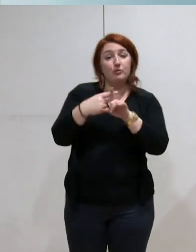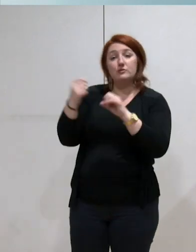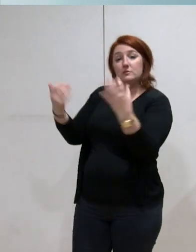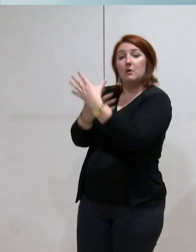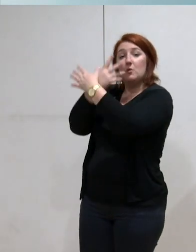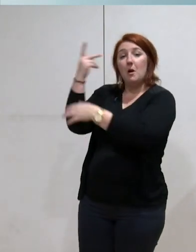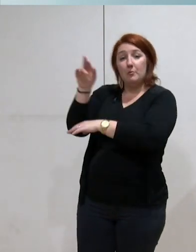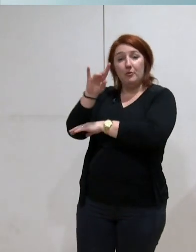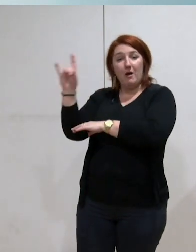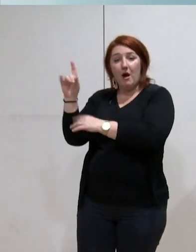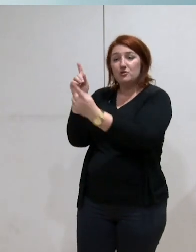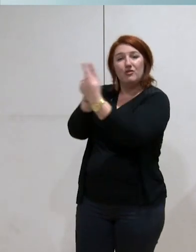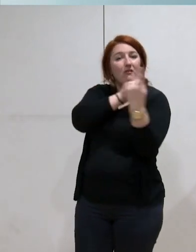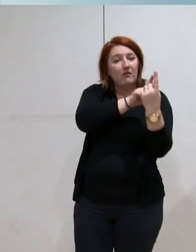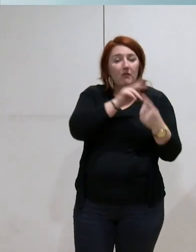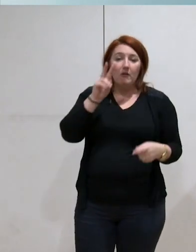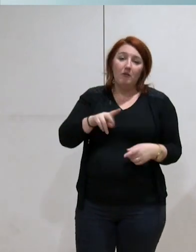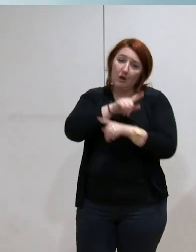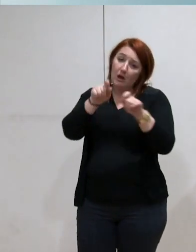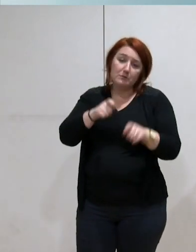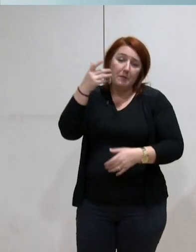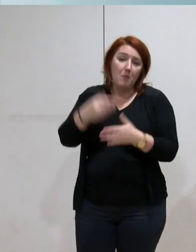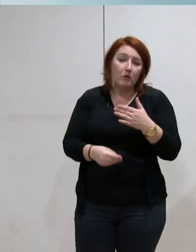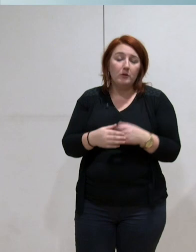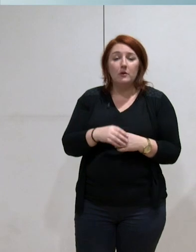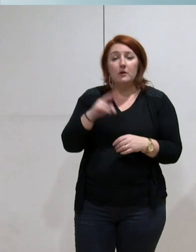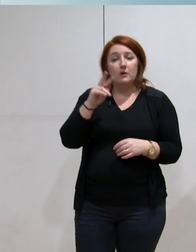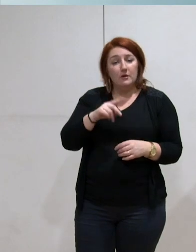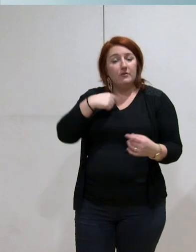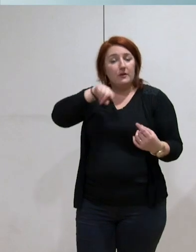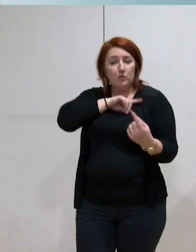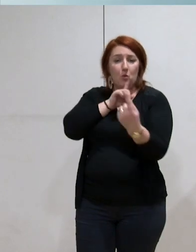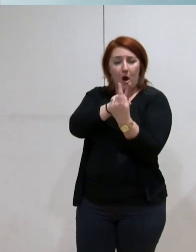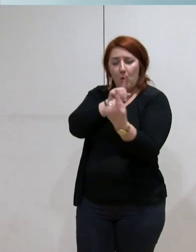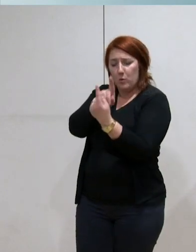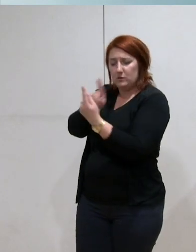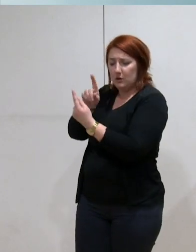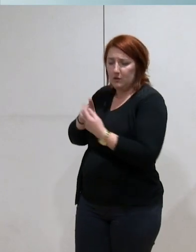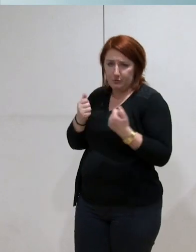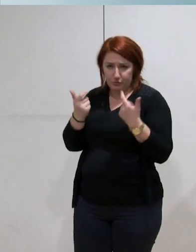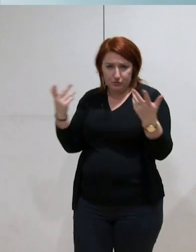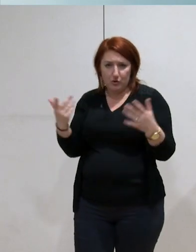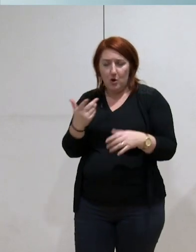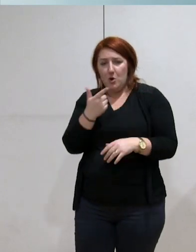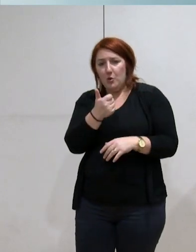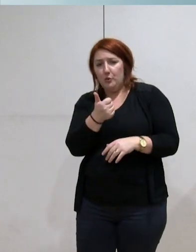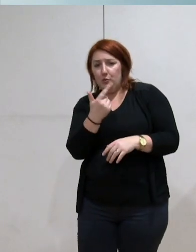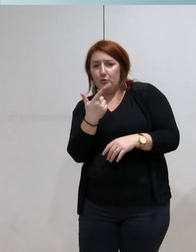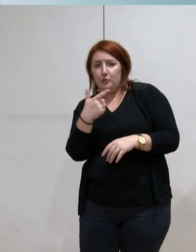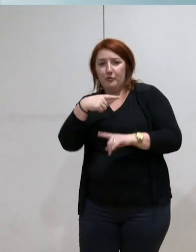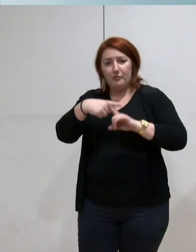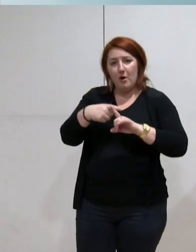conduit ces différents entretiens nous les avons effectivement rencontrés à mainre reprises notamment une ou deux fois avec un